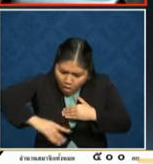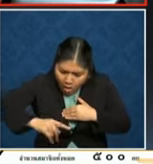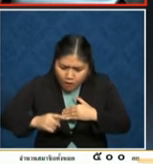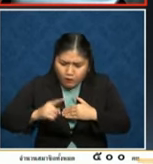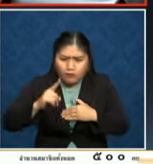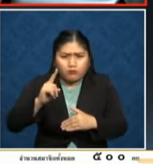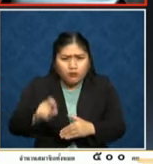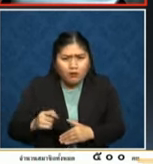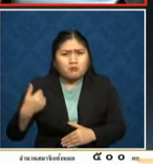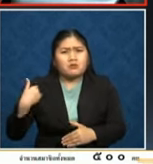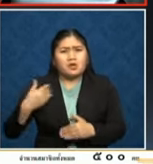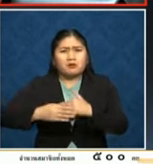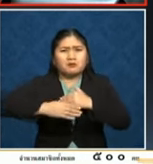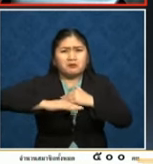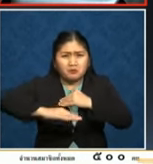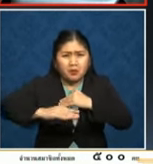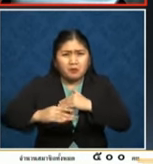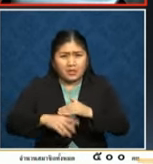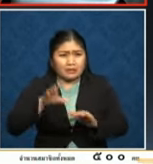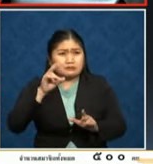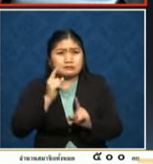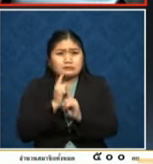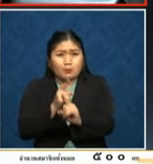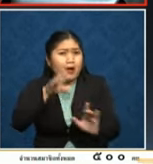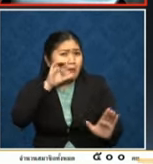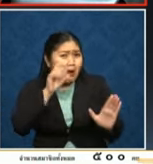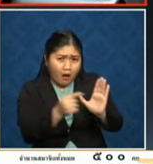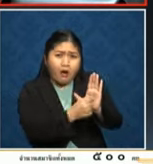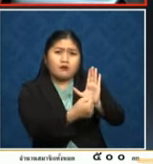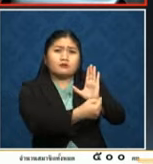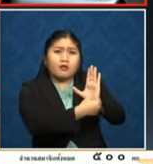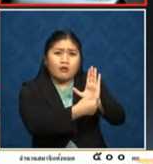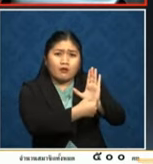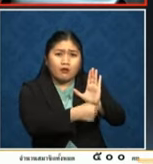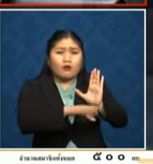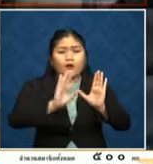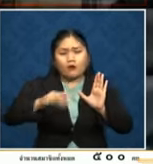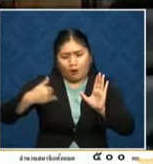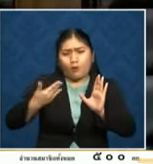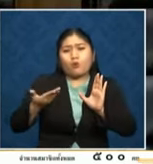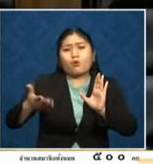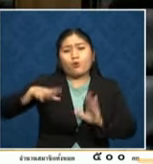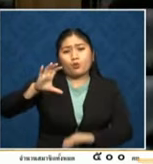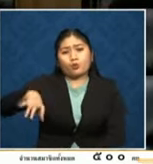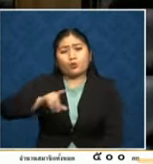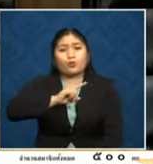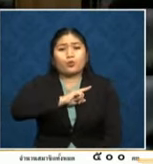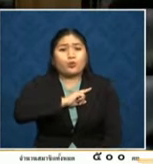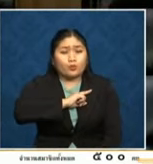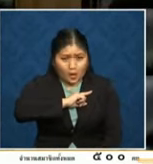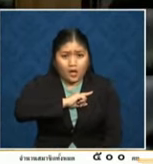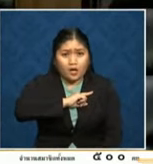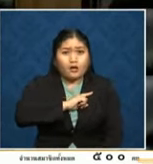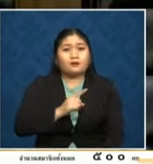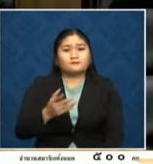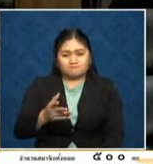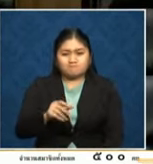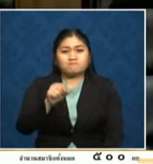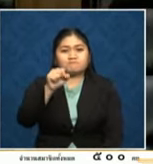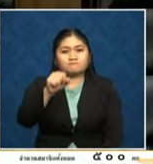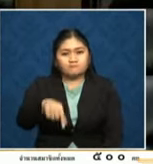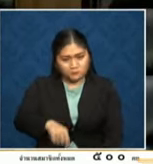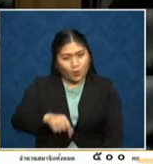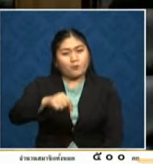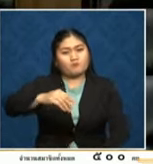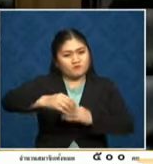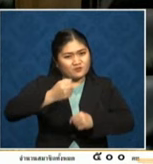ากถนนขรุขระดังที่เห็นนั่นแหละครับกับผมจึงให้ขอให้หน่วยงานที่เกี่ยวข้องเร่งปรับปรุงซ่อมแซมถ